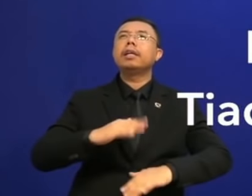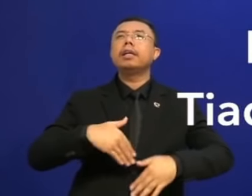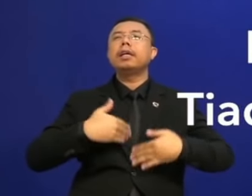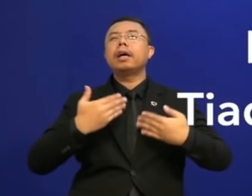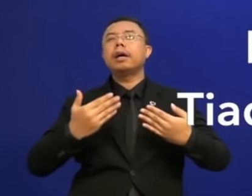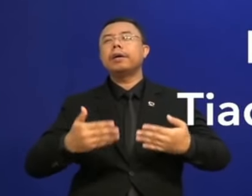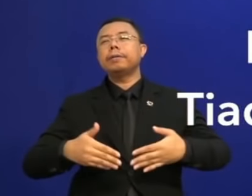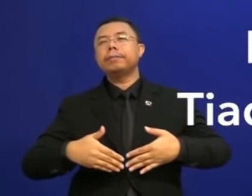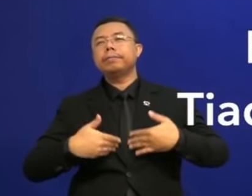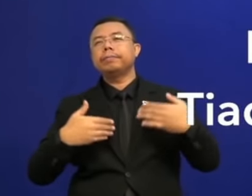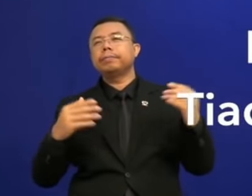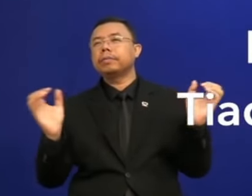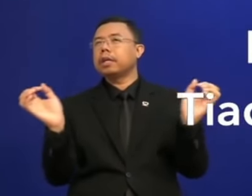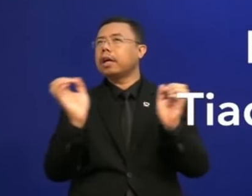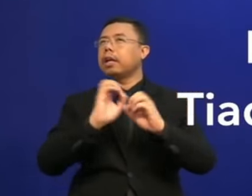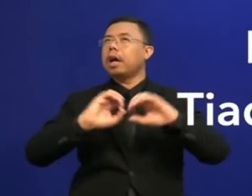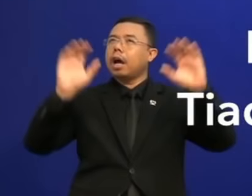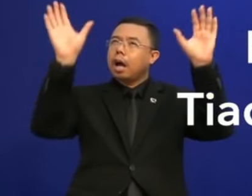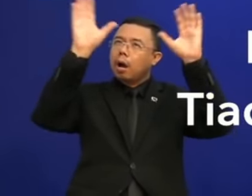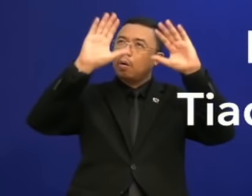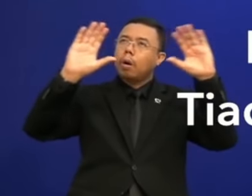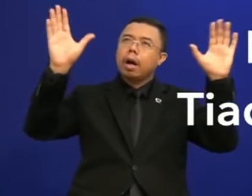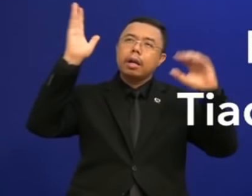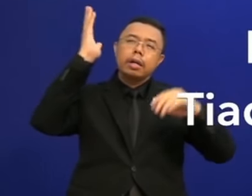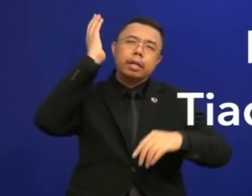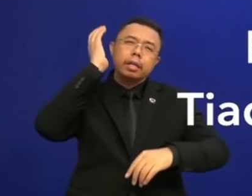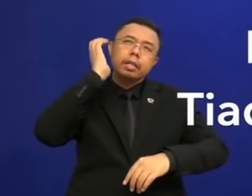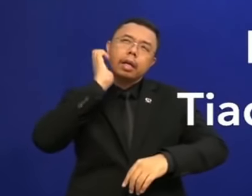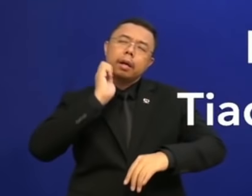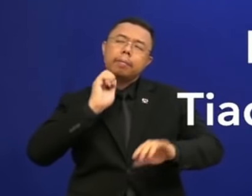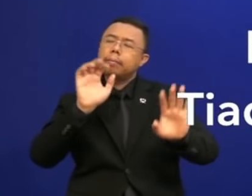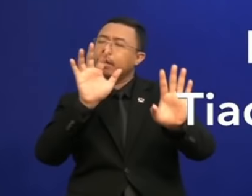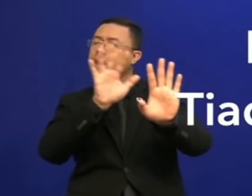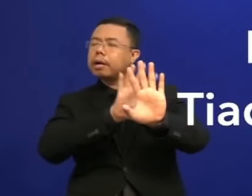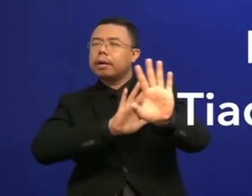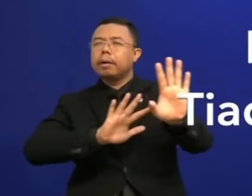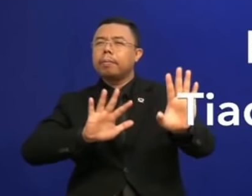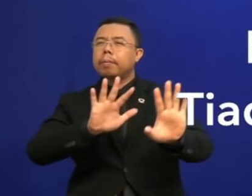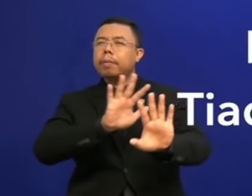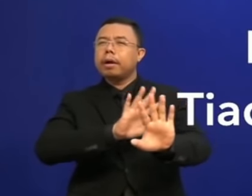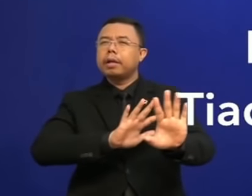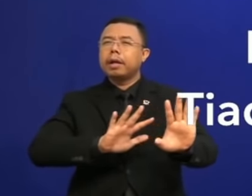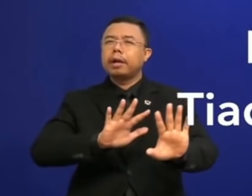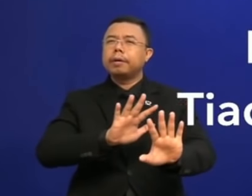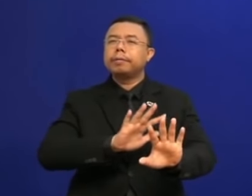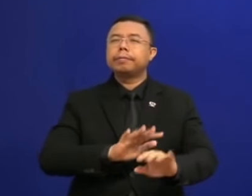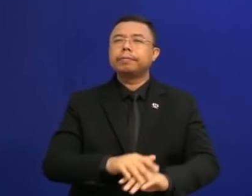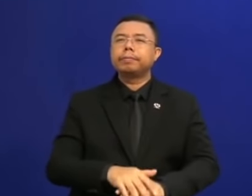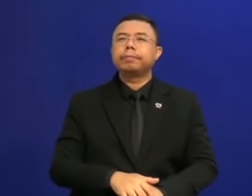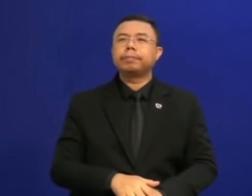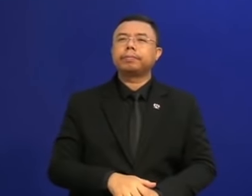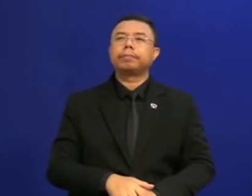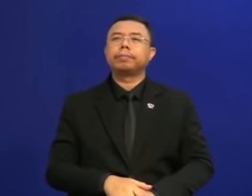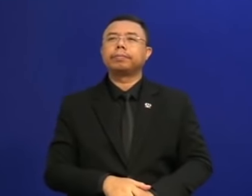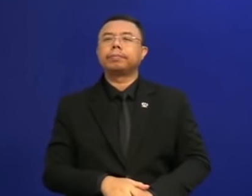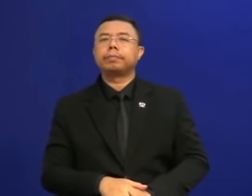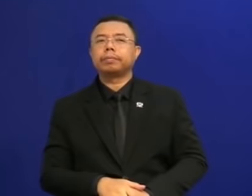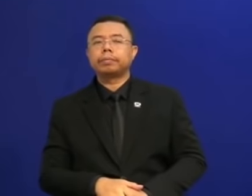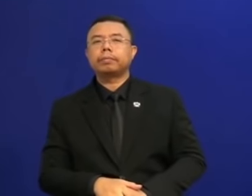menari riang. Tiada awan hitam yang membayang.